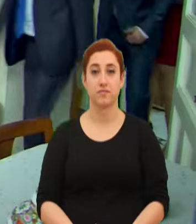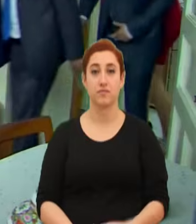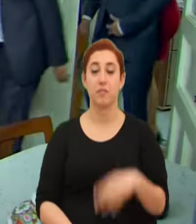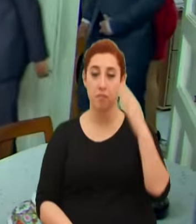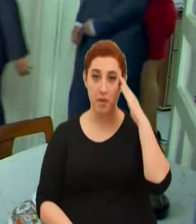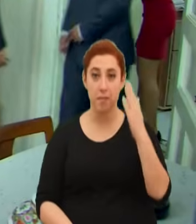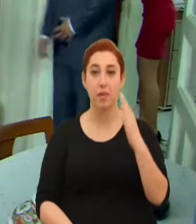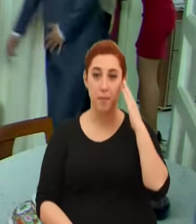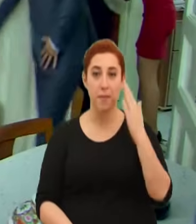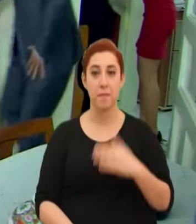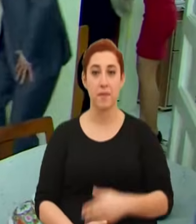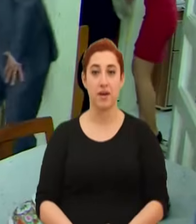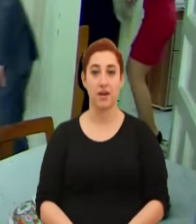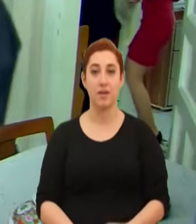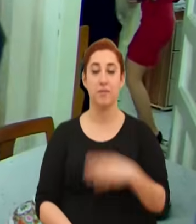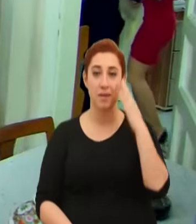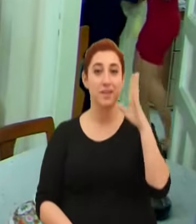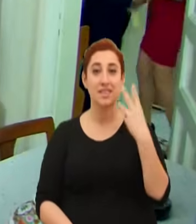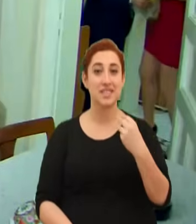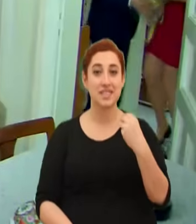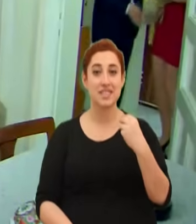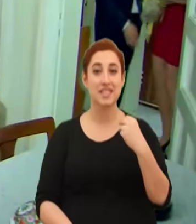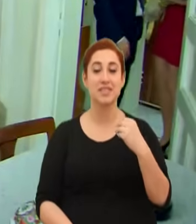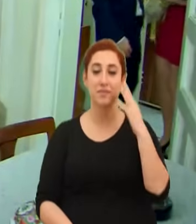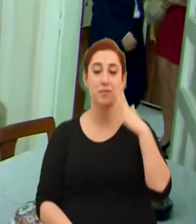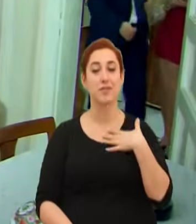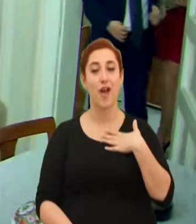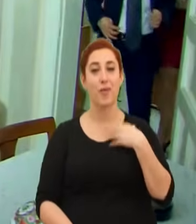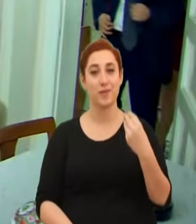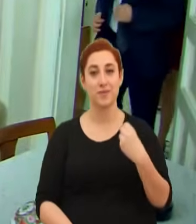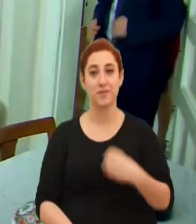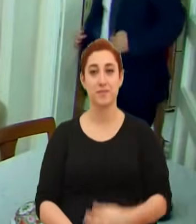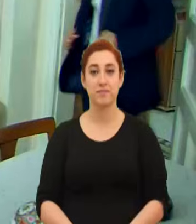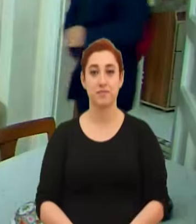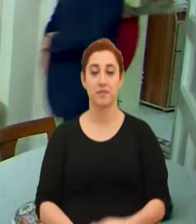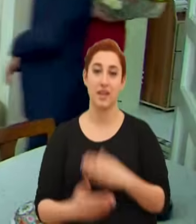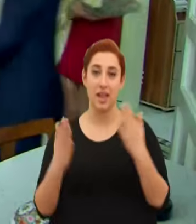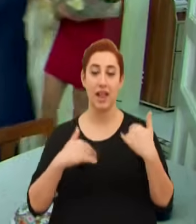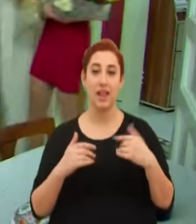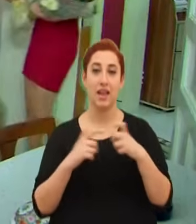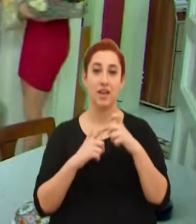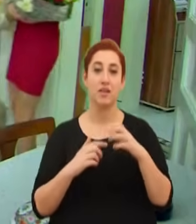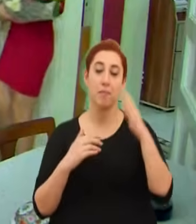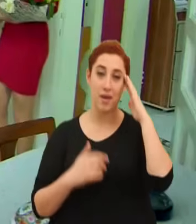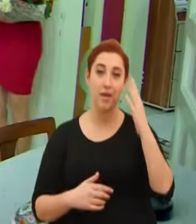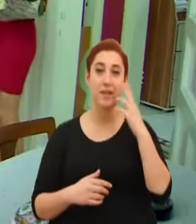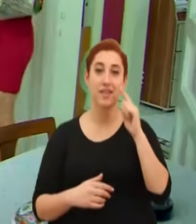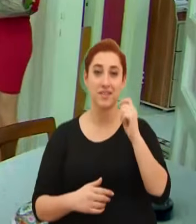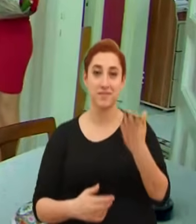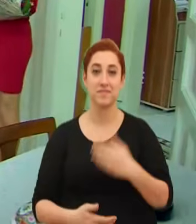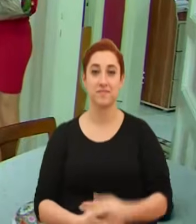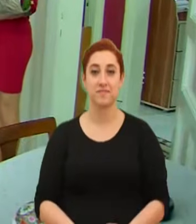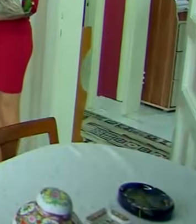Hoş geldiniz. Hoş bulduk. Merhabalar Cezmi Beyciğim, nasılsınız? Hoş geldiniz. Buyurun. Sağ ol, sağ ol. Sağ olun. Gelin. Hoş geldin